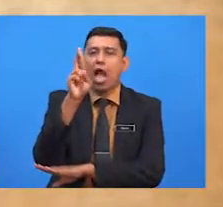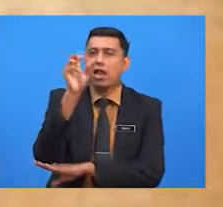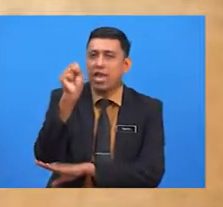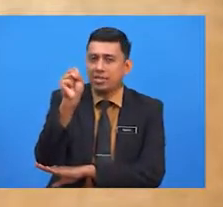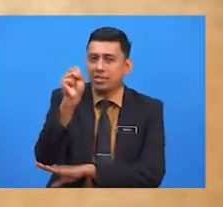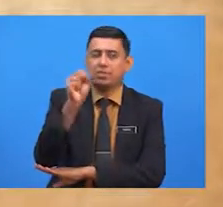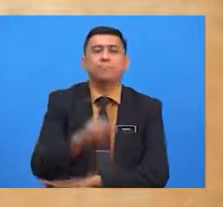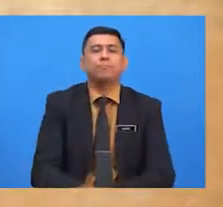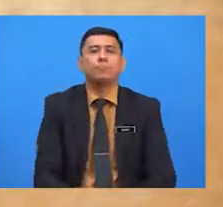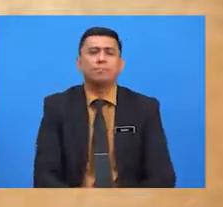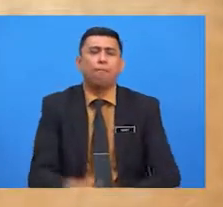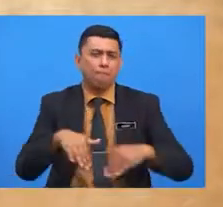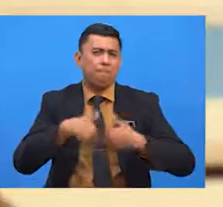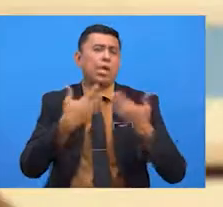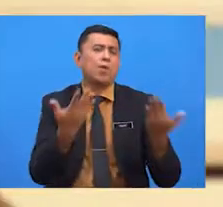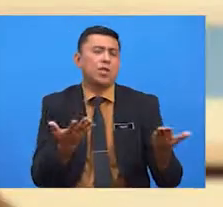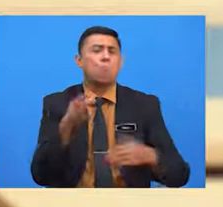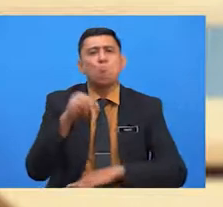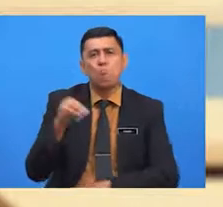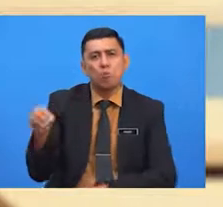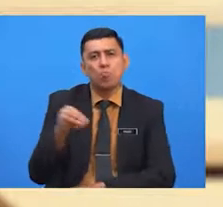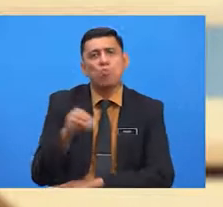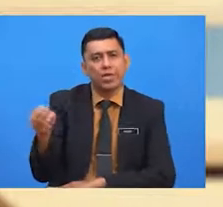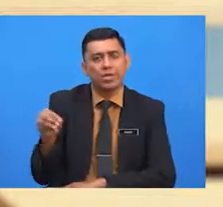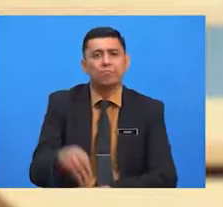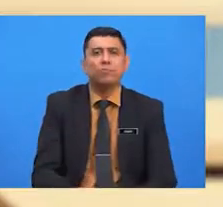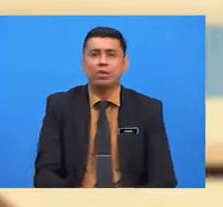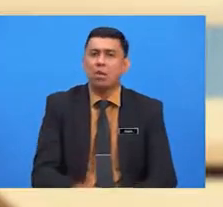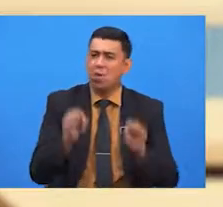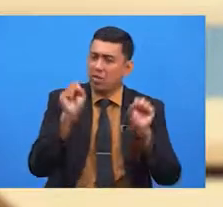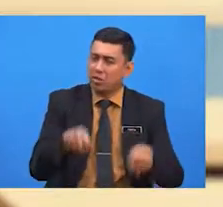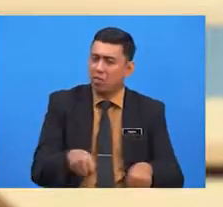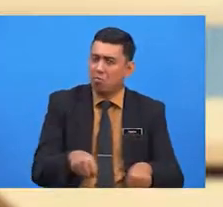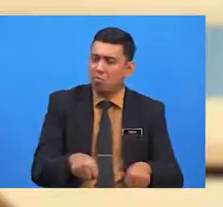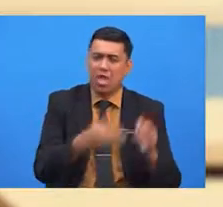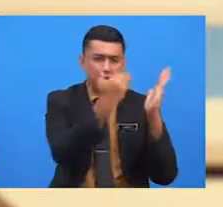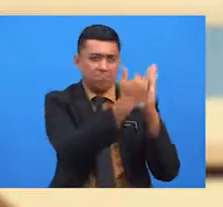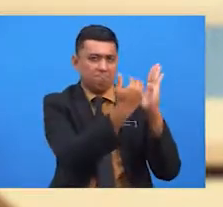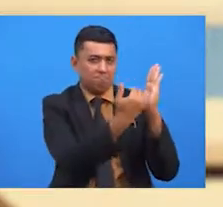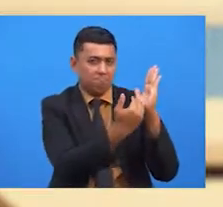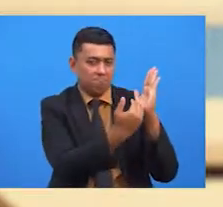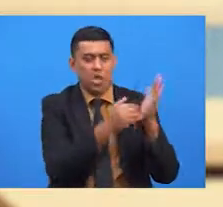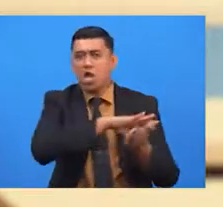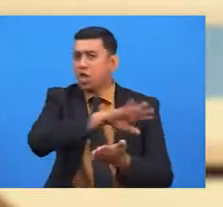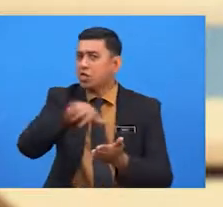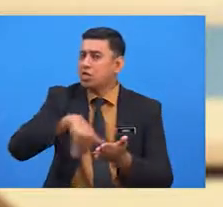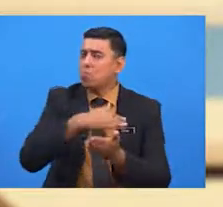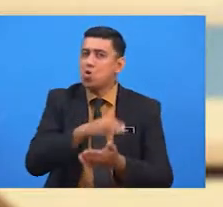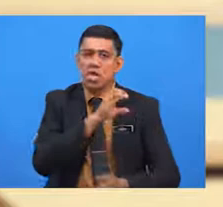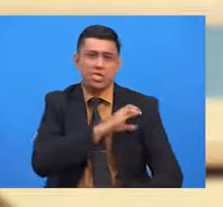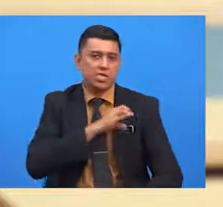S. Bagaimana murid-murid? Adakah murid-murid boleh menyenaraikan semua ciri-ciri